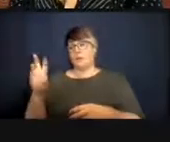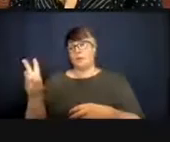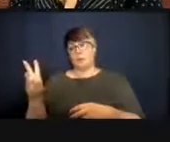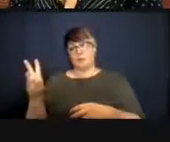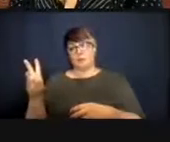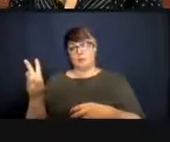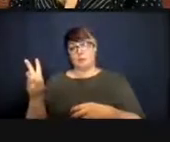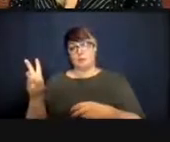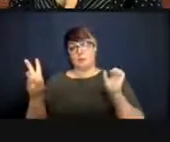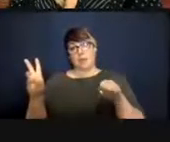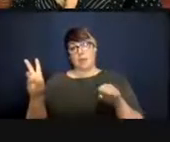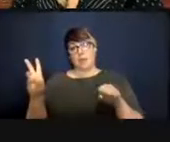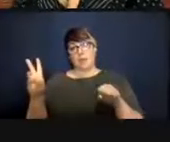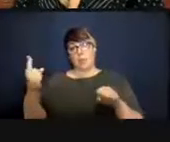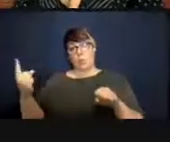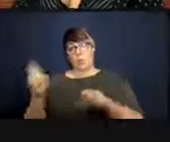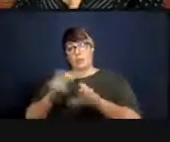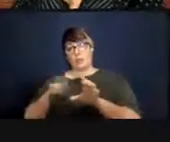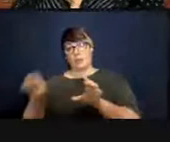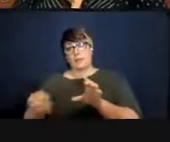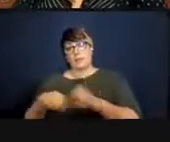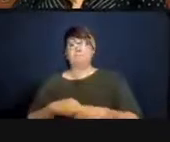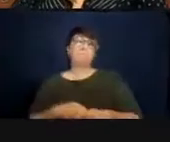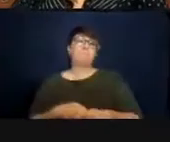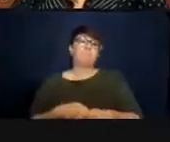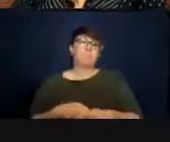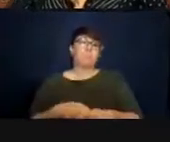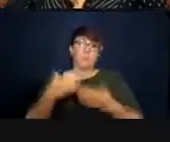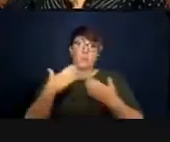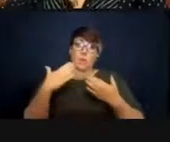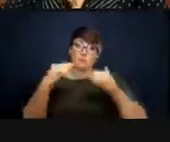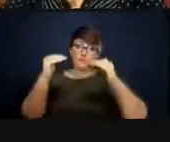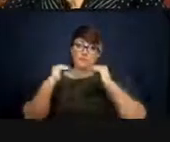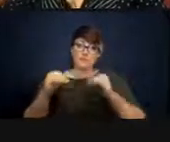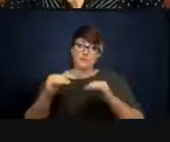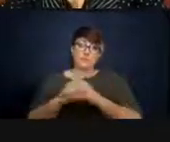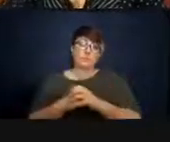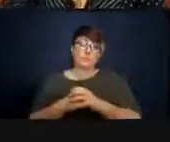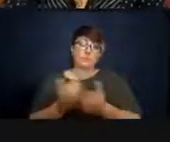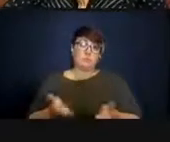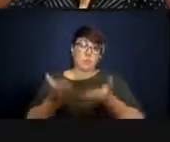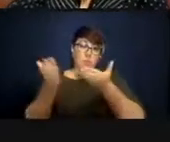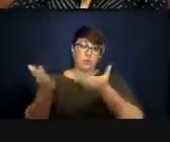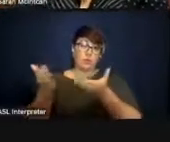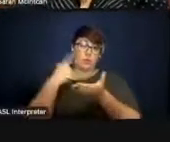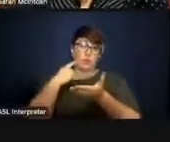Tunaona kuwa tumepata ndio sita. Na kwa hivyo tutaendelea.